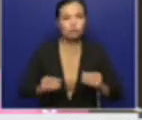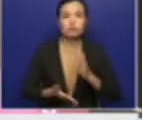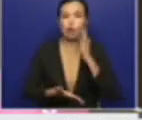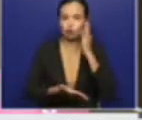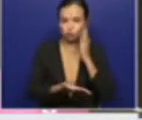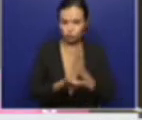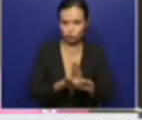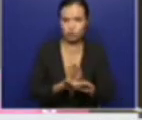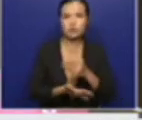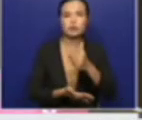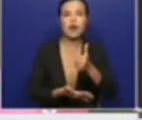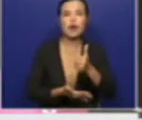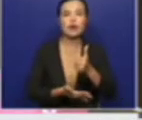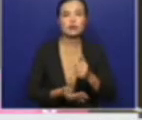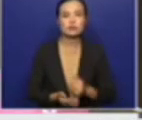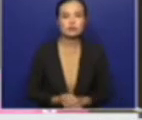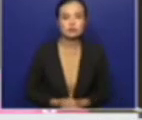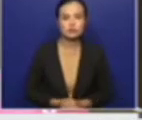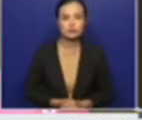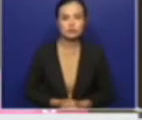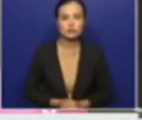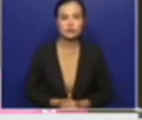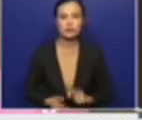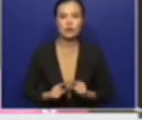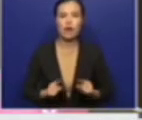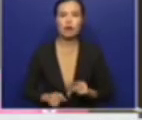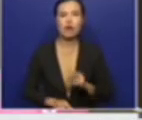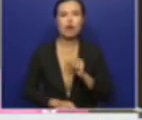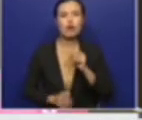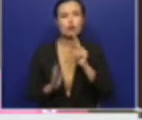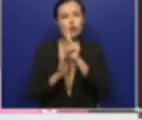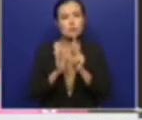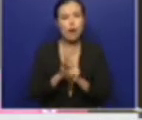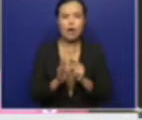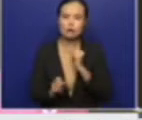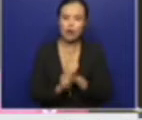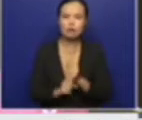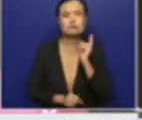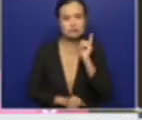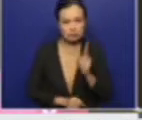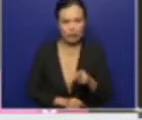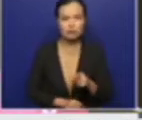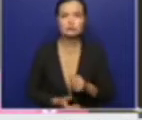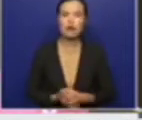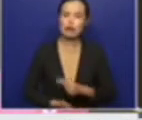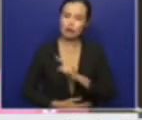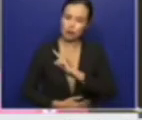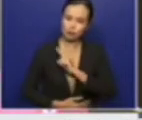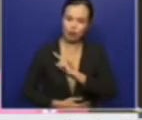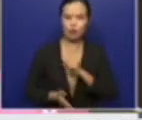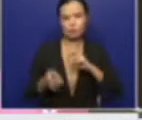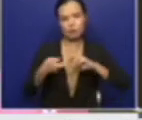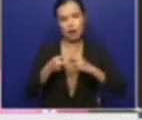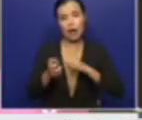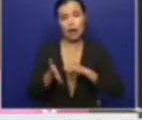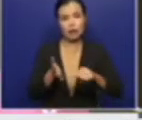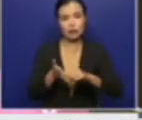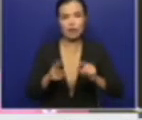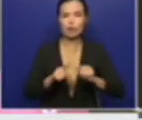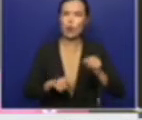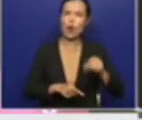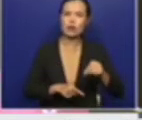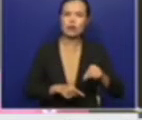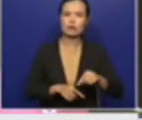ติในระดับหนึ่งถ้าเอาแต่ฝ่ายนิติบัญญัติจริงอยู่เราเป็นหน้าที่ในการแก้ปัญหาแต่เรื่องนี้ผมว่